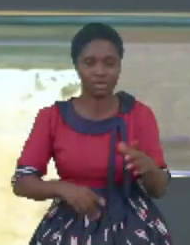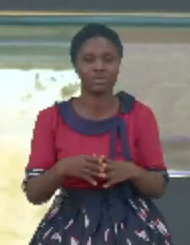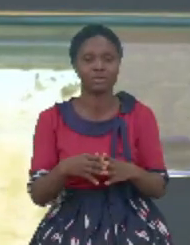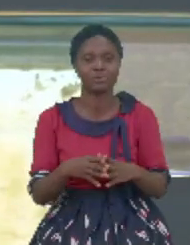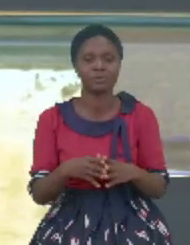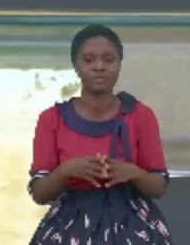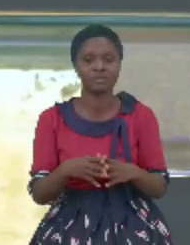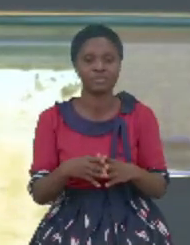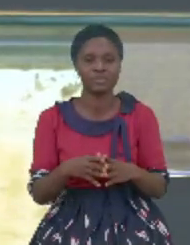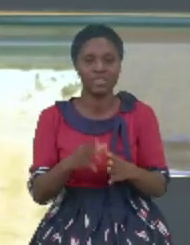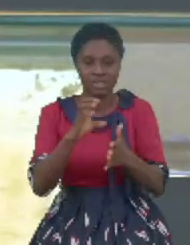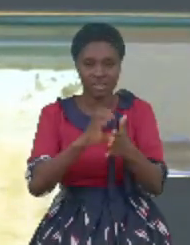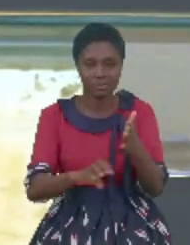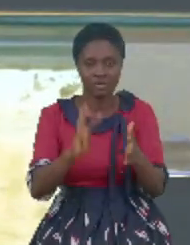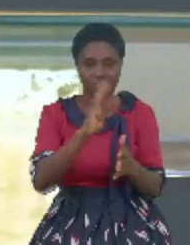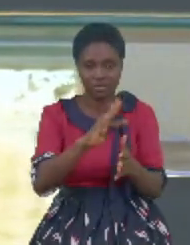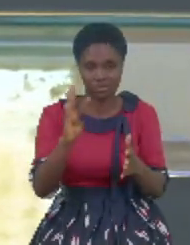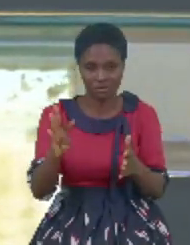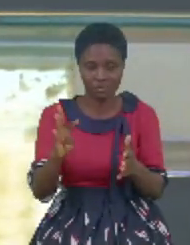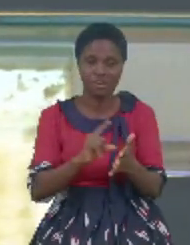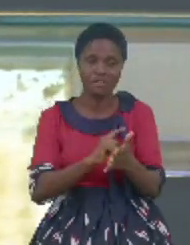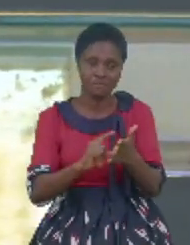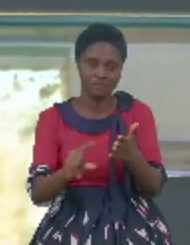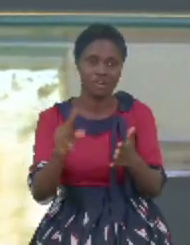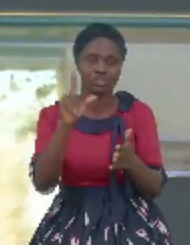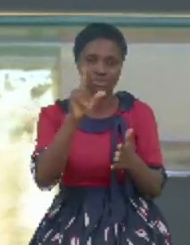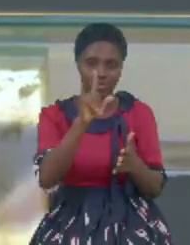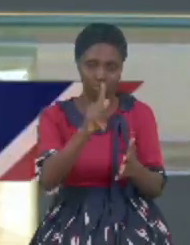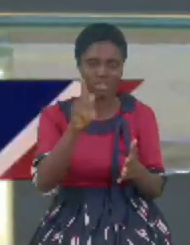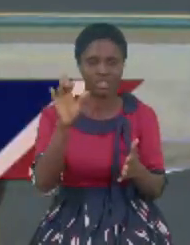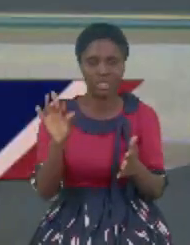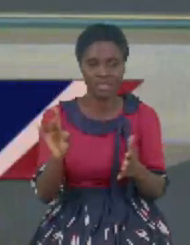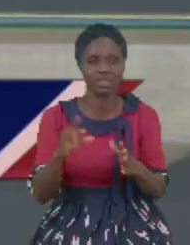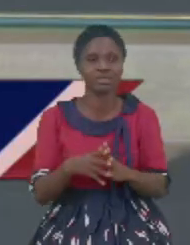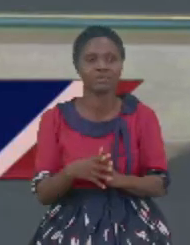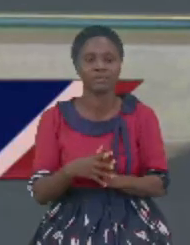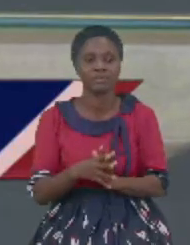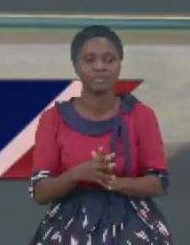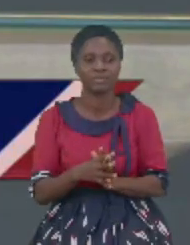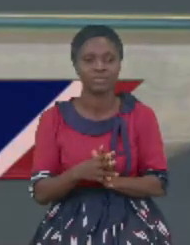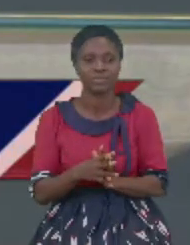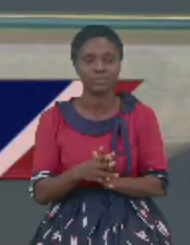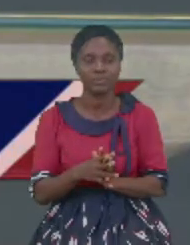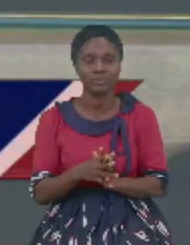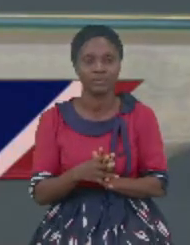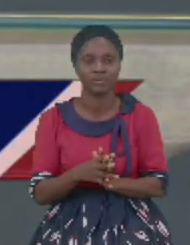de l'Éternel. Jérémie 44, je lis le verset 28.